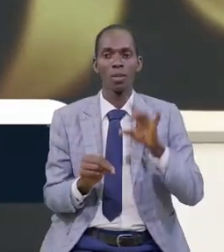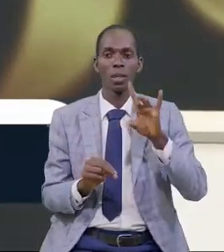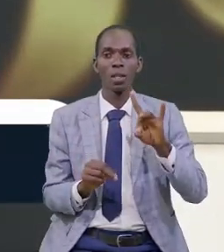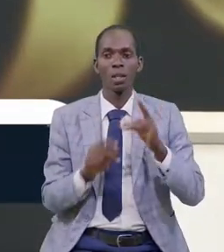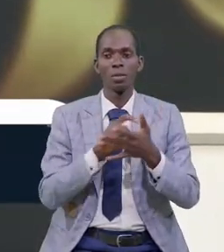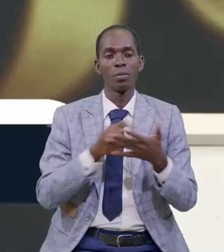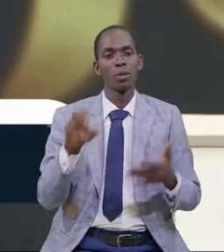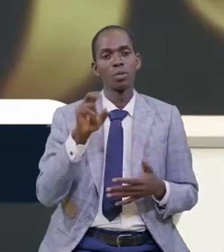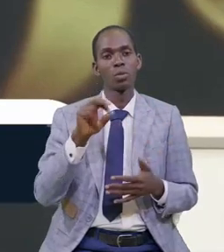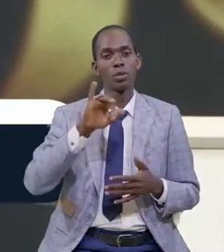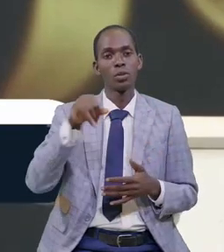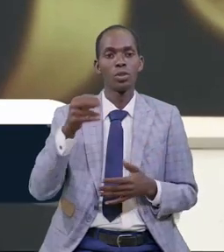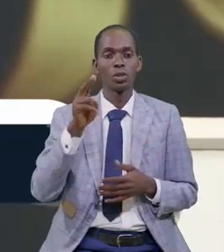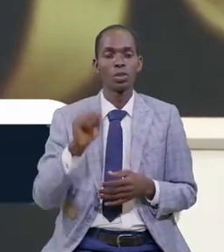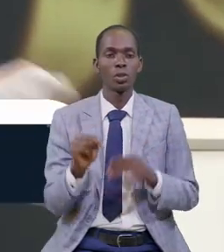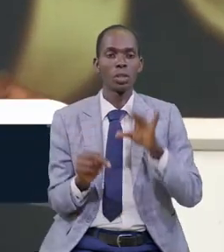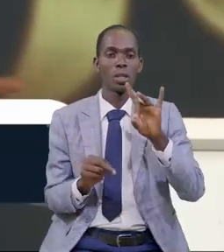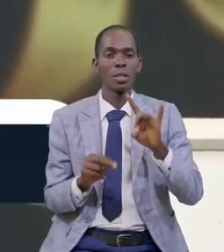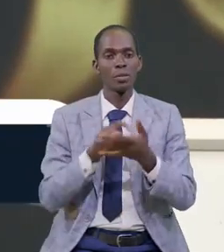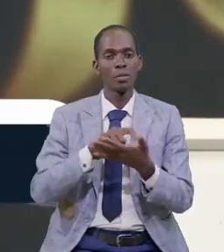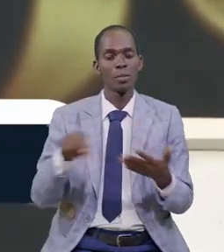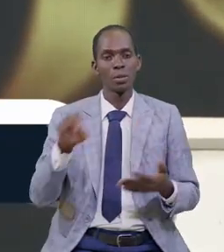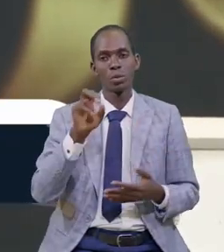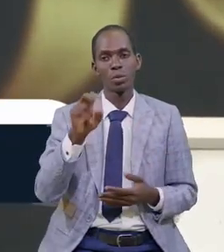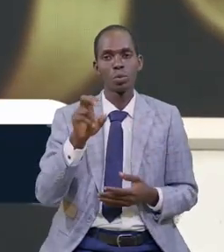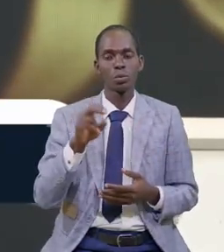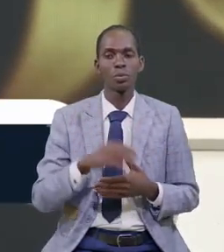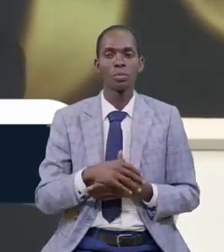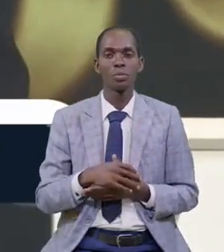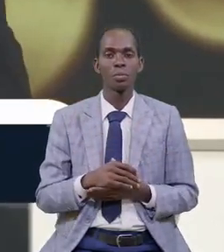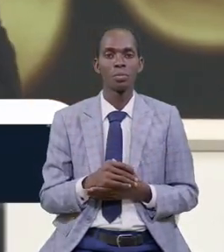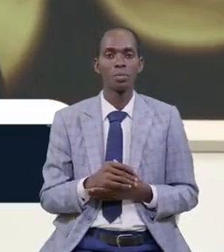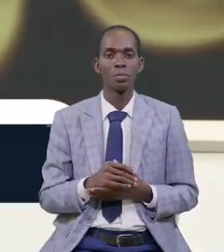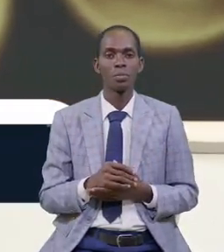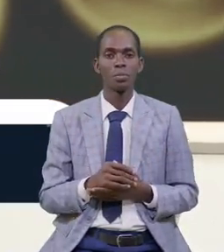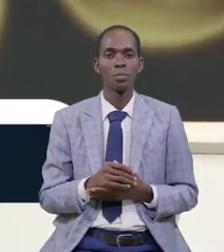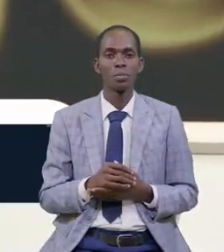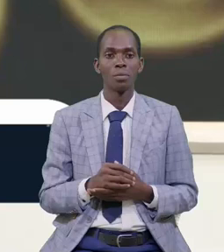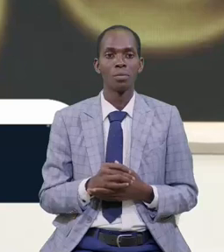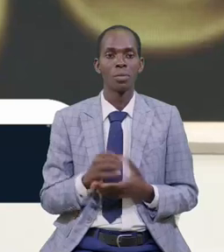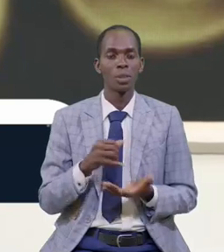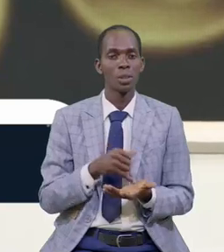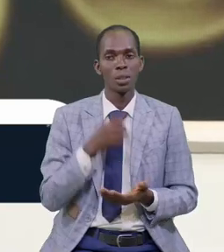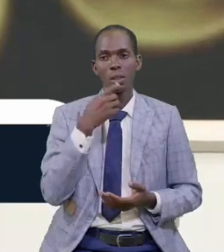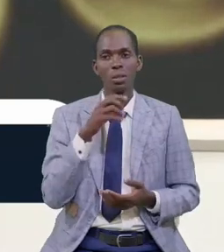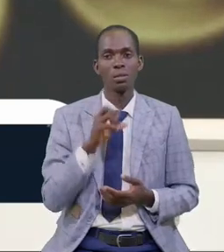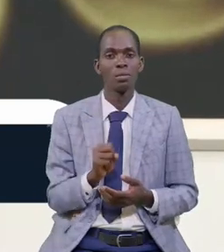chapitre 8 Jean chapitre 8 verset